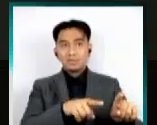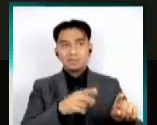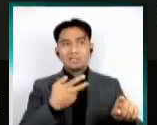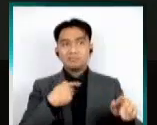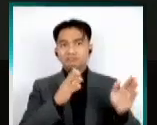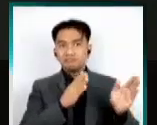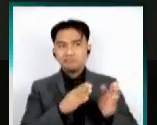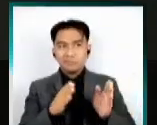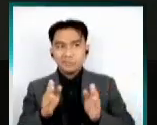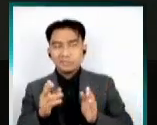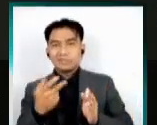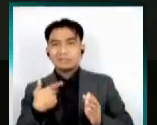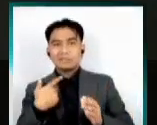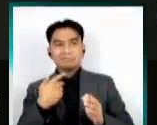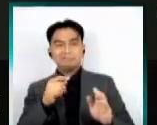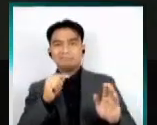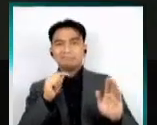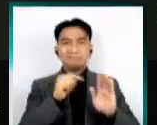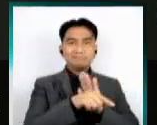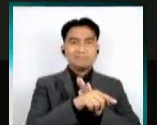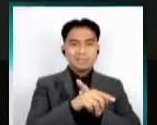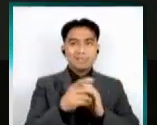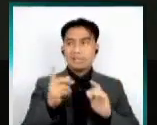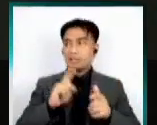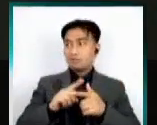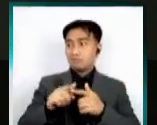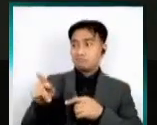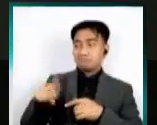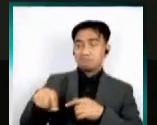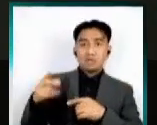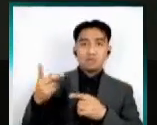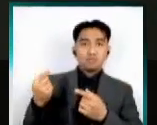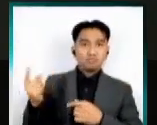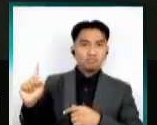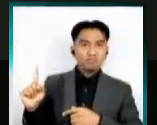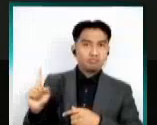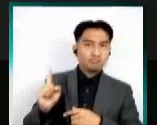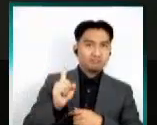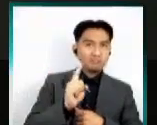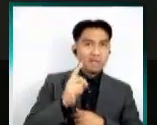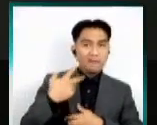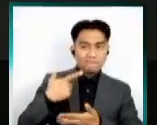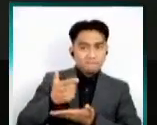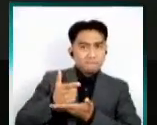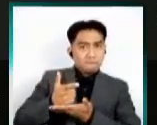scene, dumating yung gunman dun kasama nung